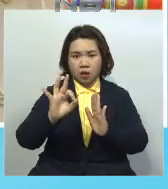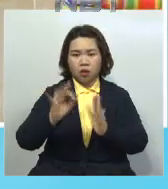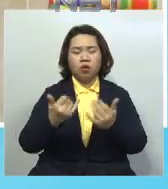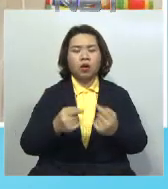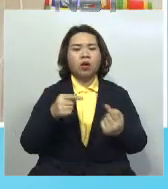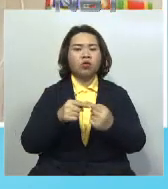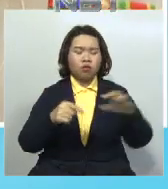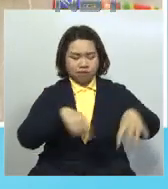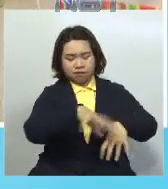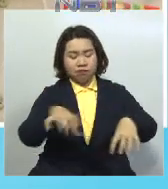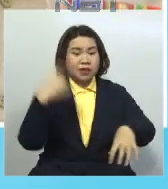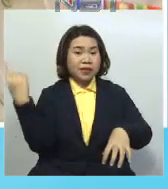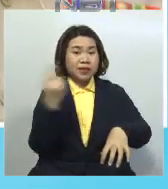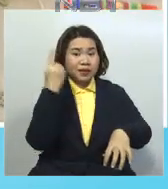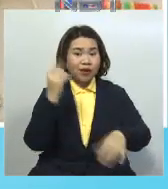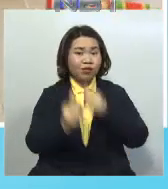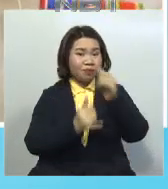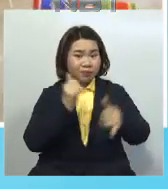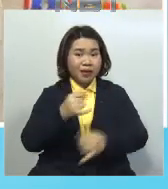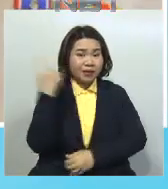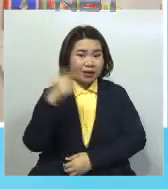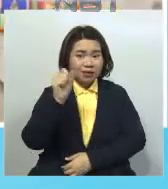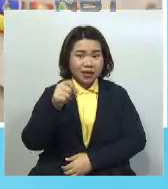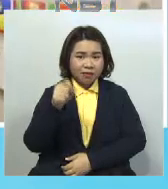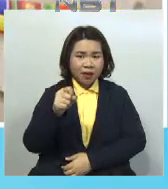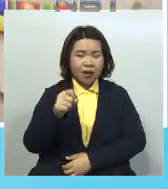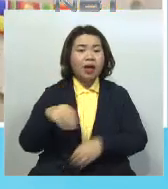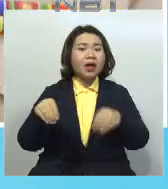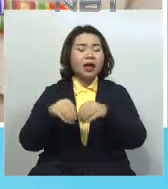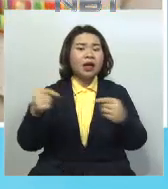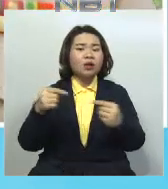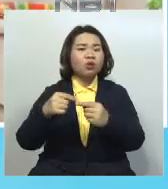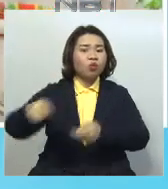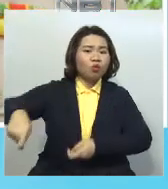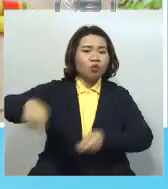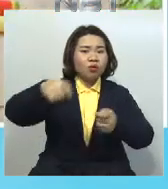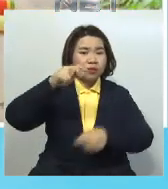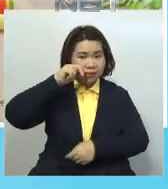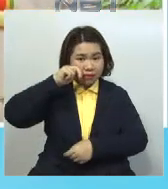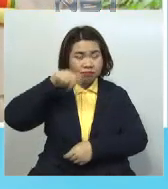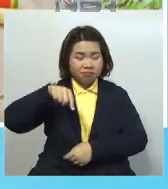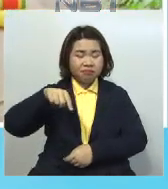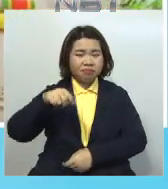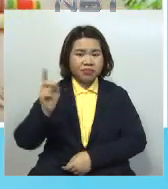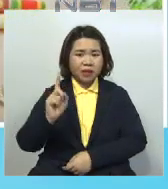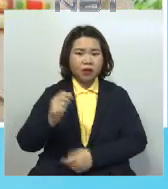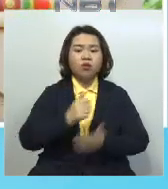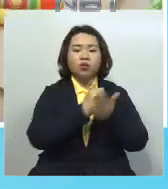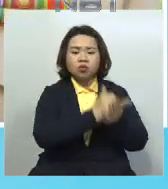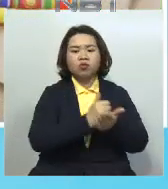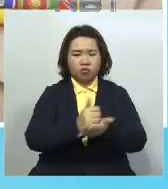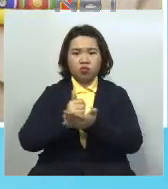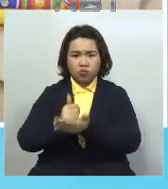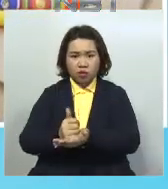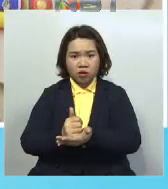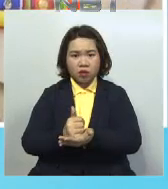แหล่งท่องเที่ยวของพี่น้องประชาชนซึ่งอีกไม่กี่วันก็ช่วงถึงช่วงเทศกาลสงกรานต์นะครับก็ช่วยกันนะครับ